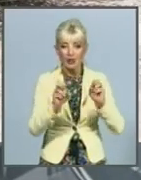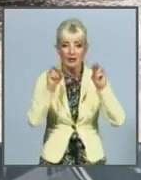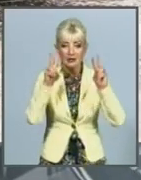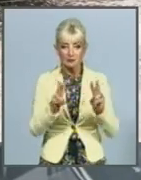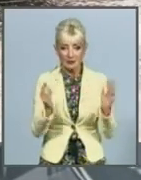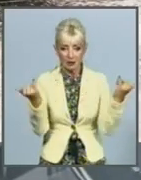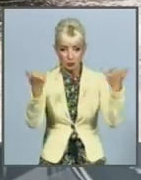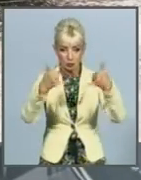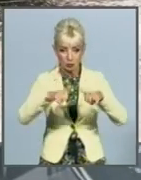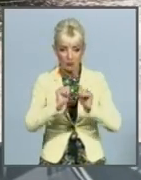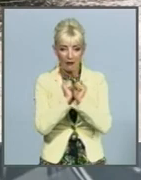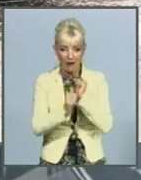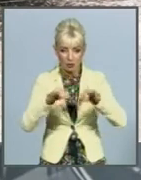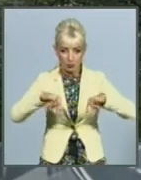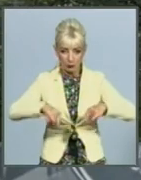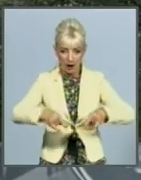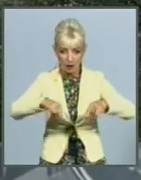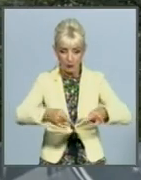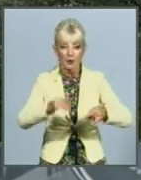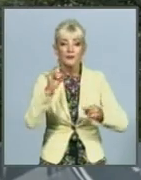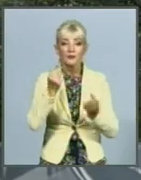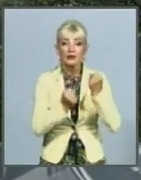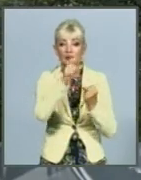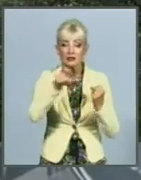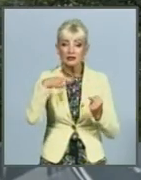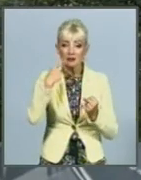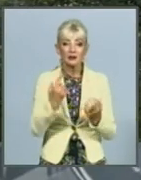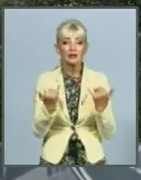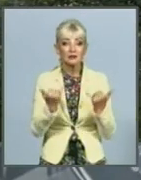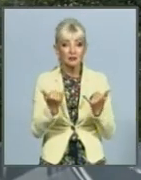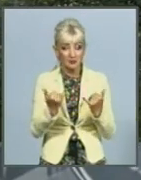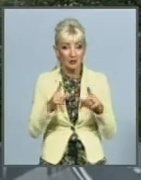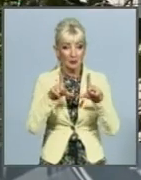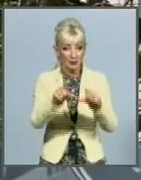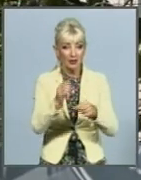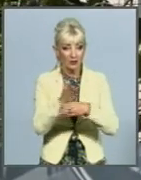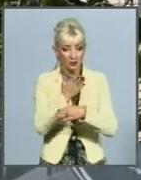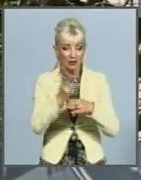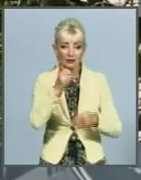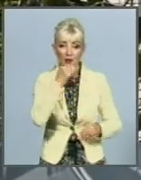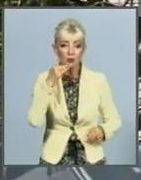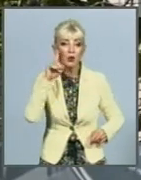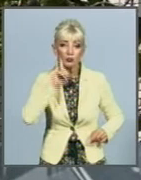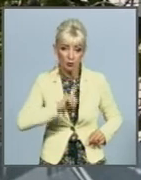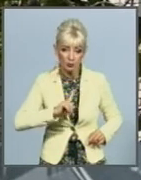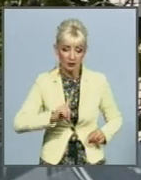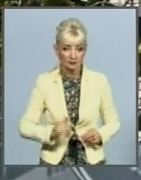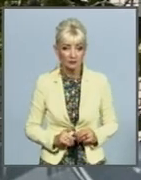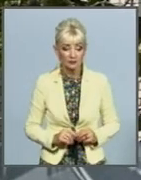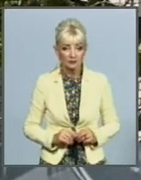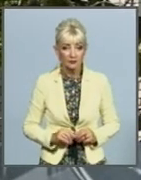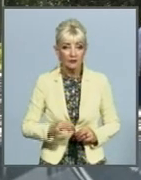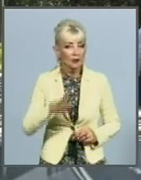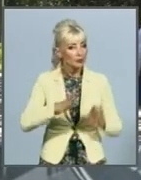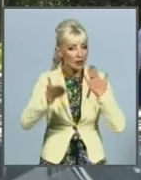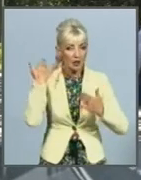сумішу засипано кожну яму і вибоїну. Водії говорять, тепер проїзд до відділення став набагато зручнішим. Було намного